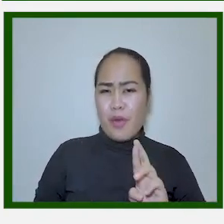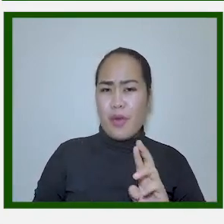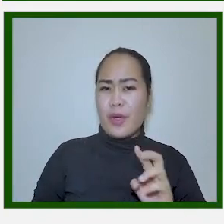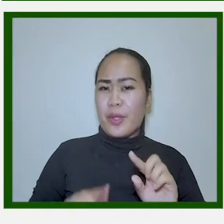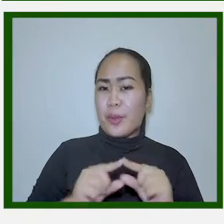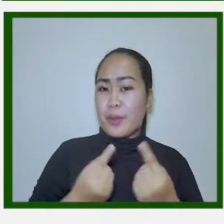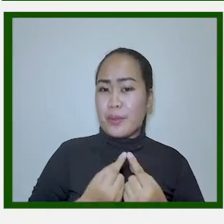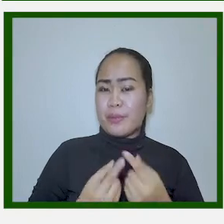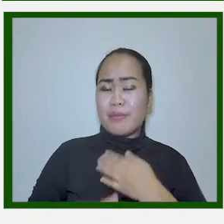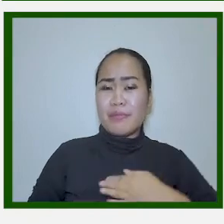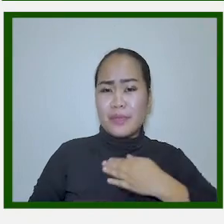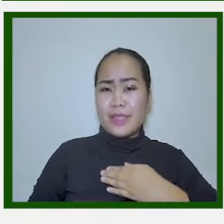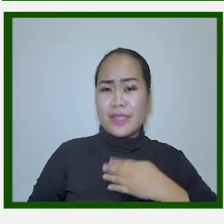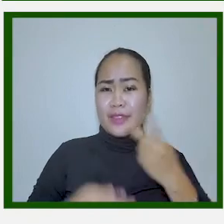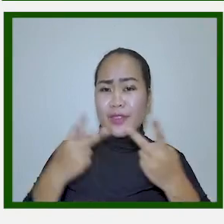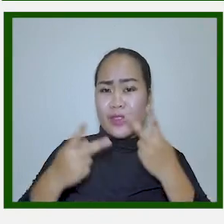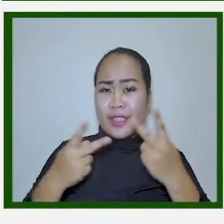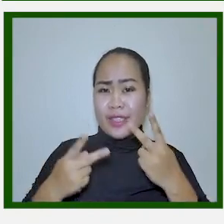website na